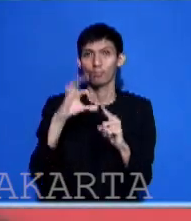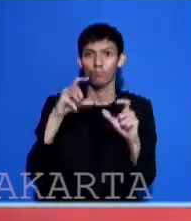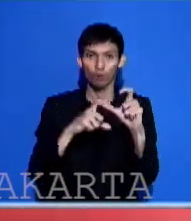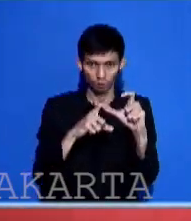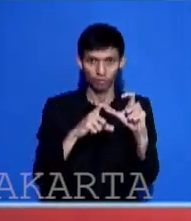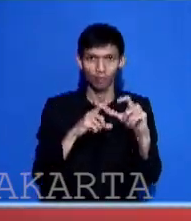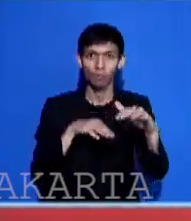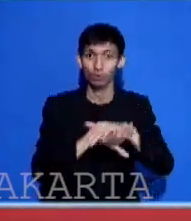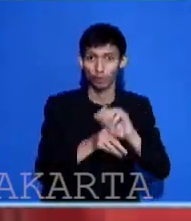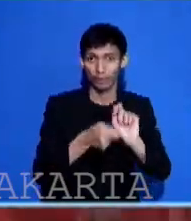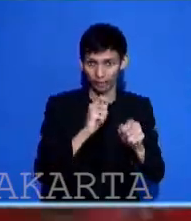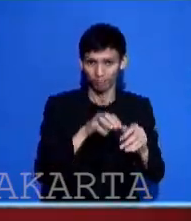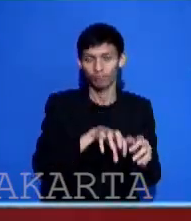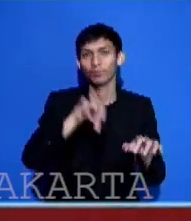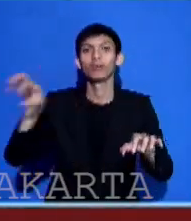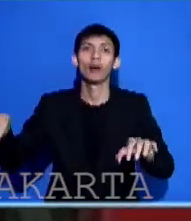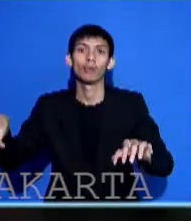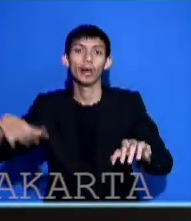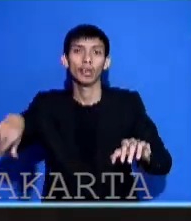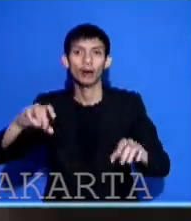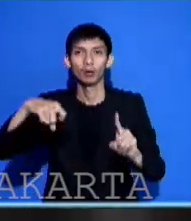men Lalan Kalurahan